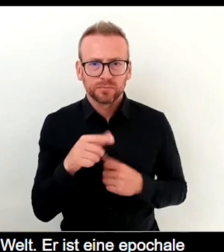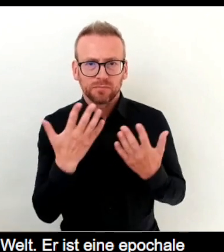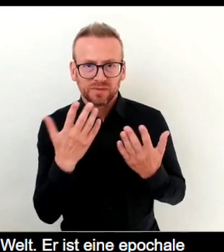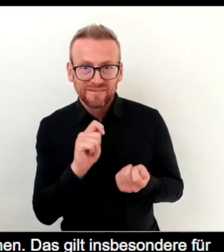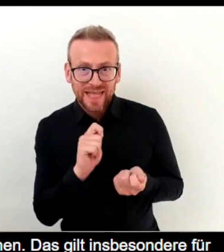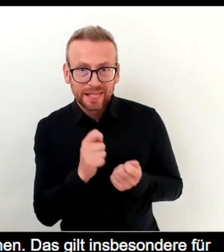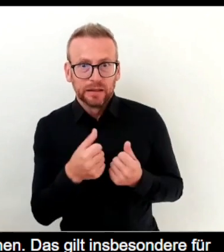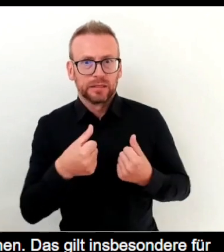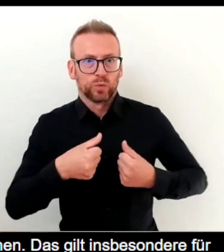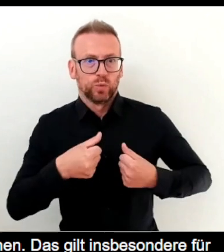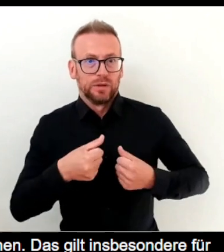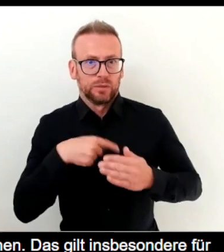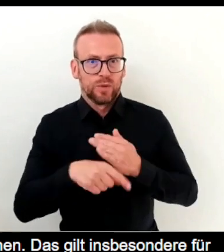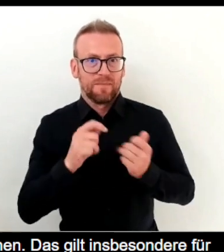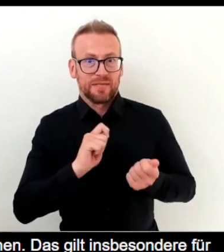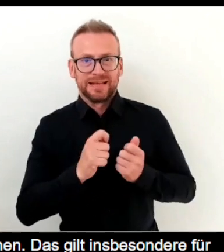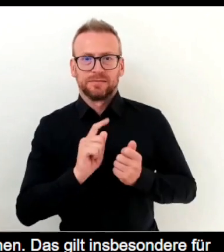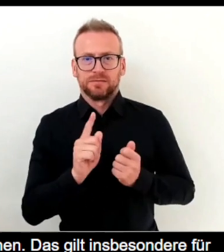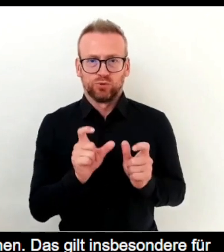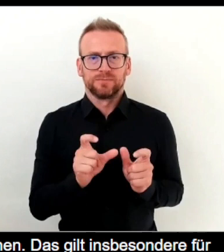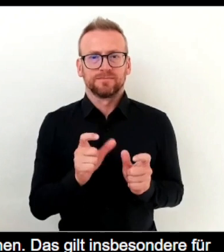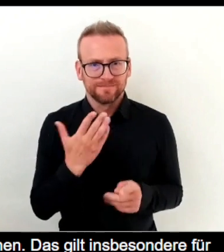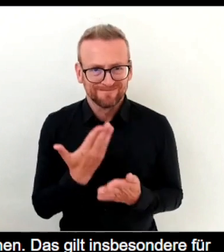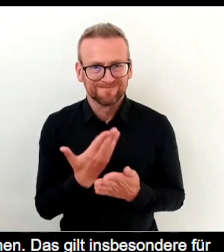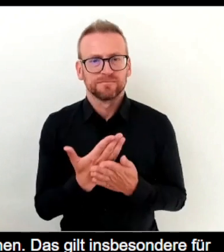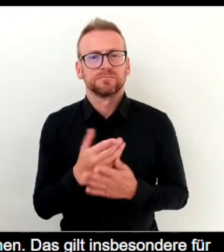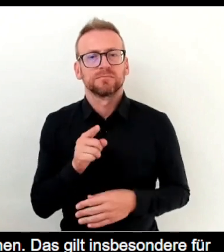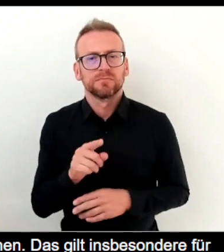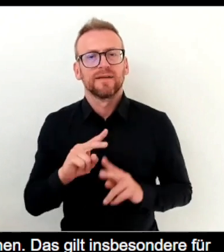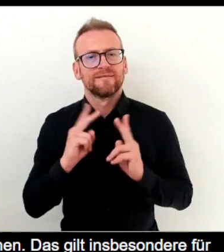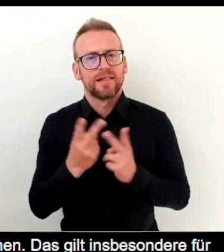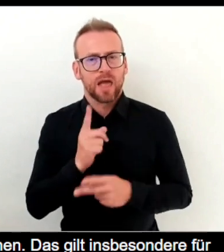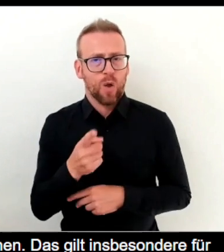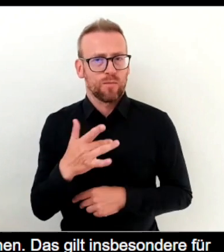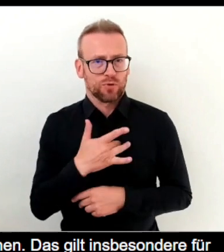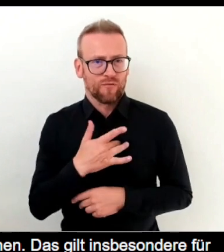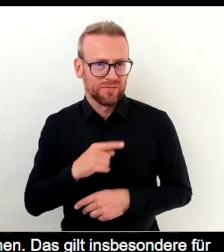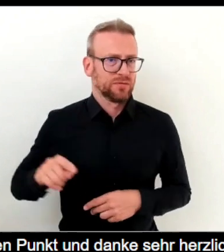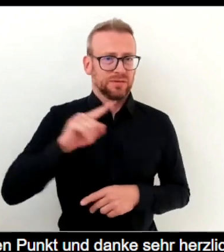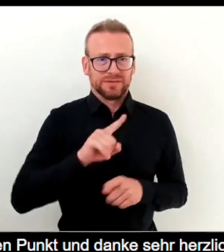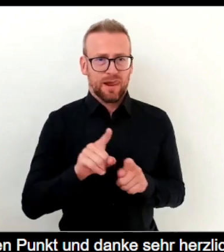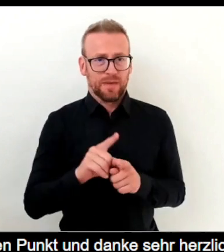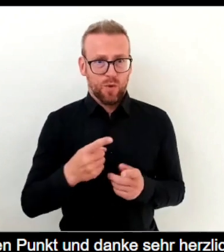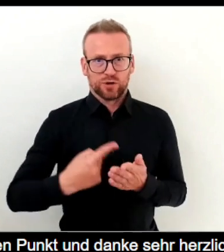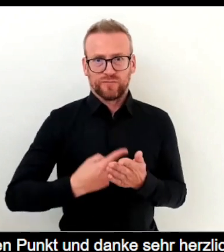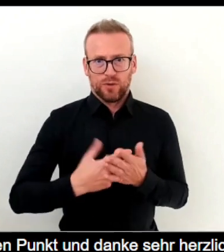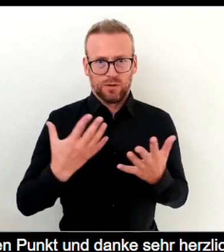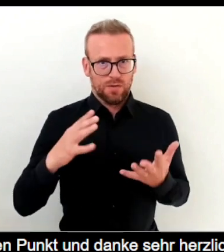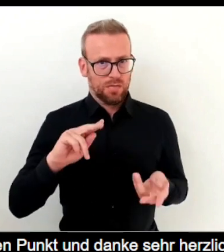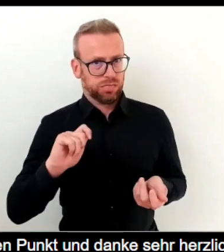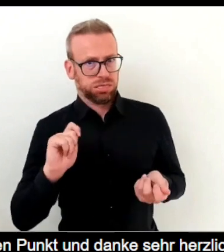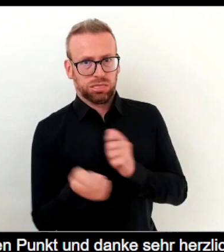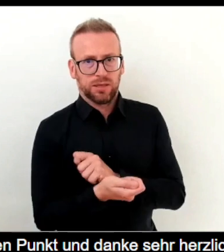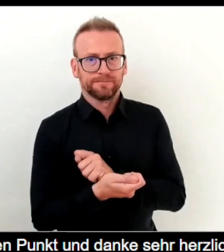Gespräch im Bayerischen Kabinett, andererseits dann heute Besuch bei Wagner, was uns sehr freut. Auch die ehemalige Bundeskanzlerin, als